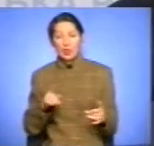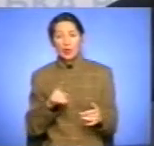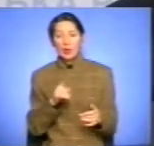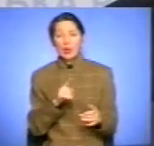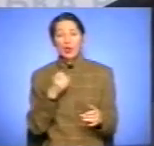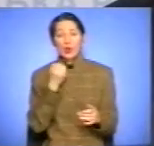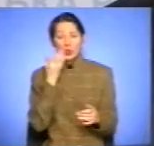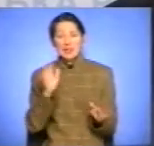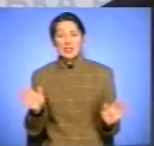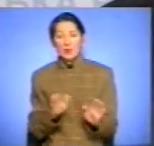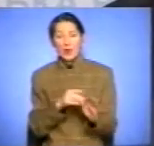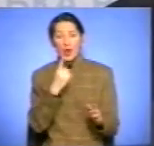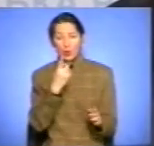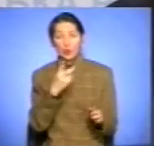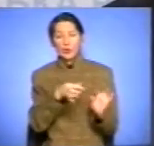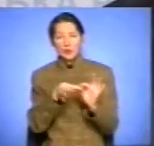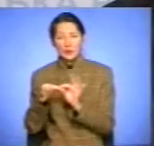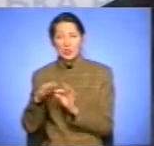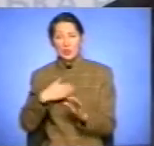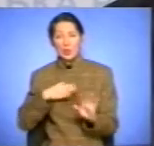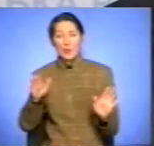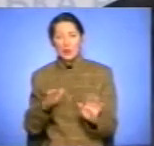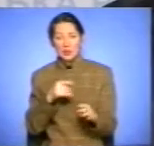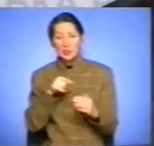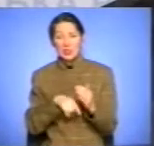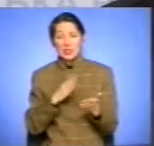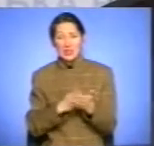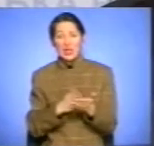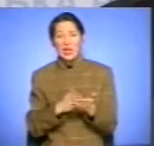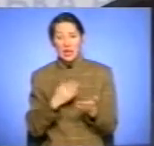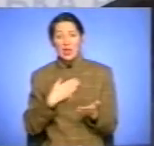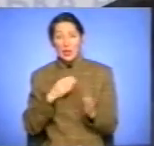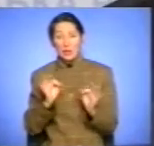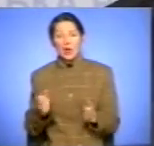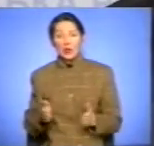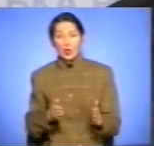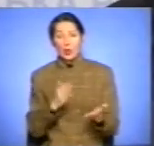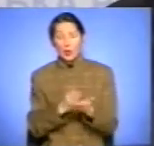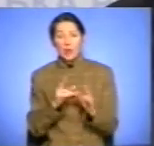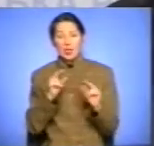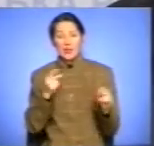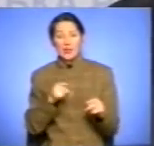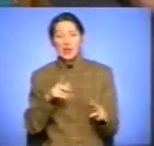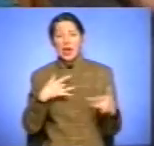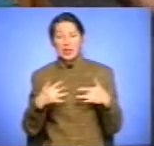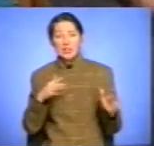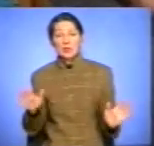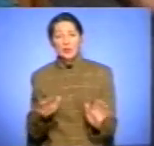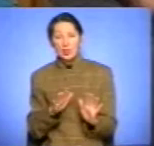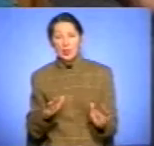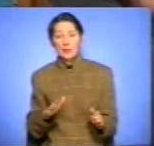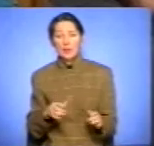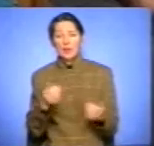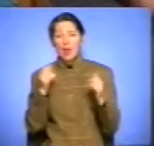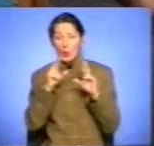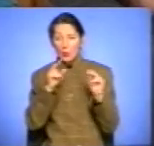із моєї пісні значить я є на правильном шляху я і щасливі як є артисти щасливі музиканти пообіцяв